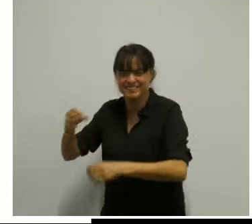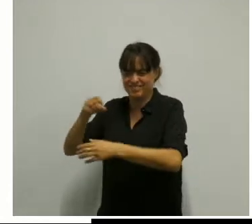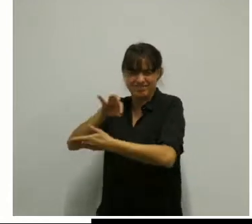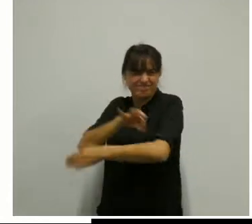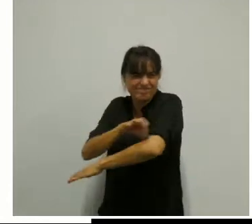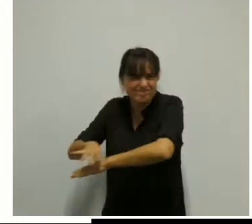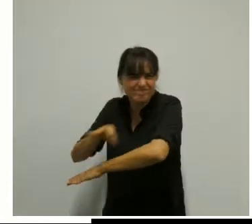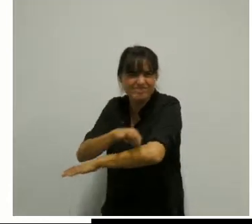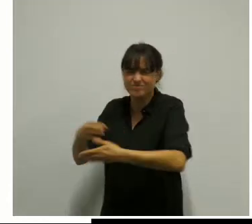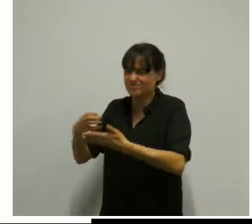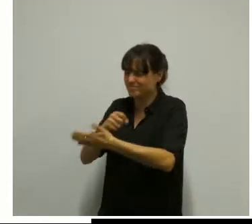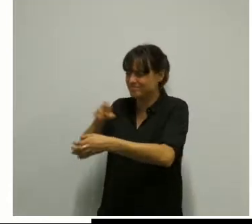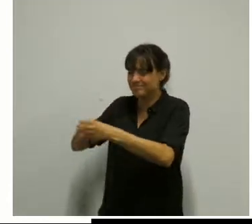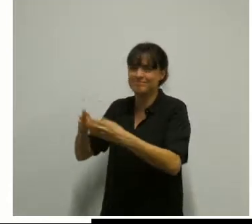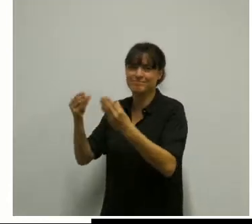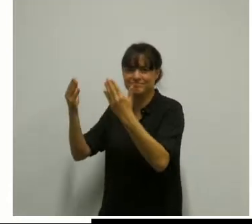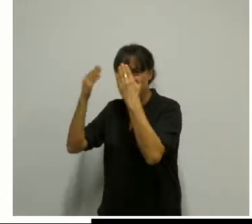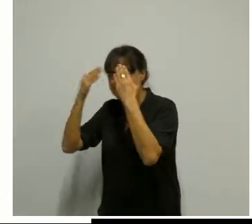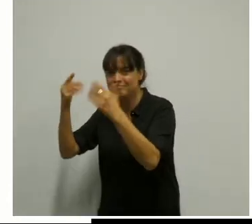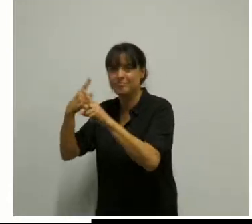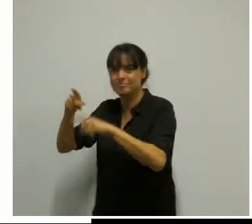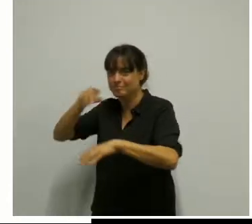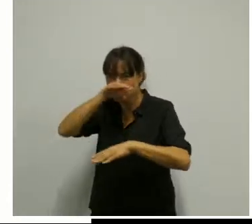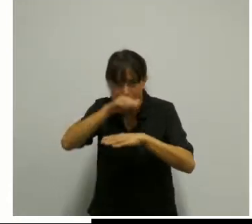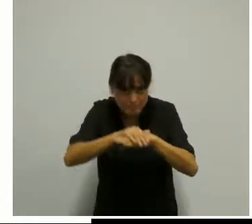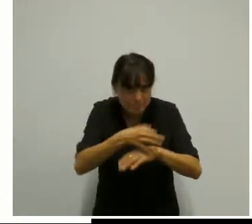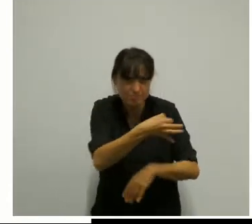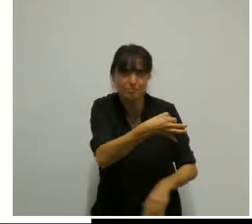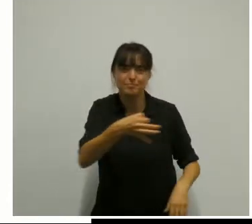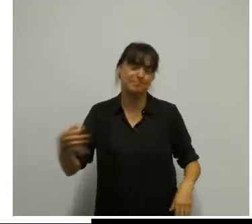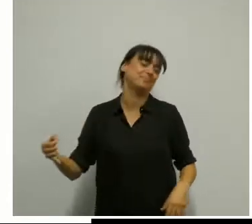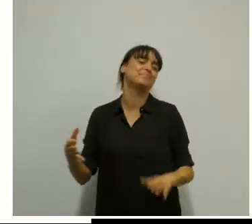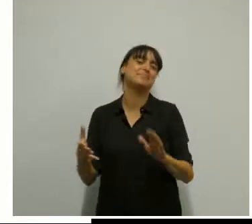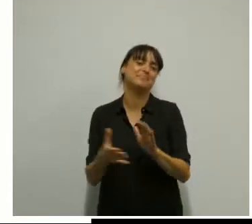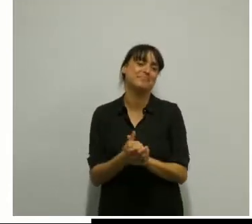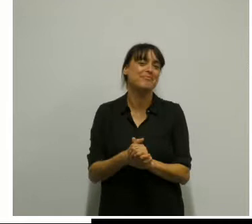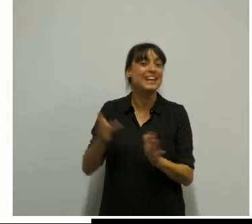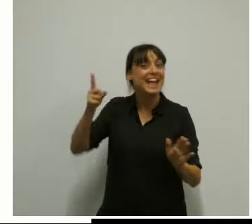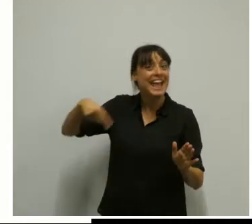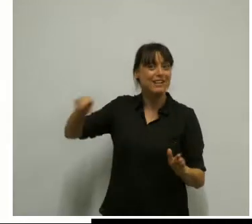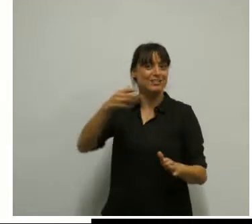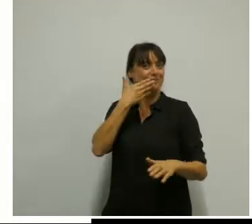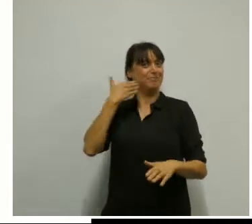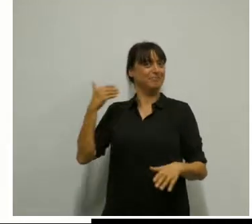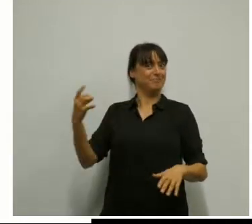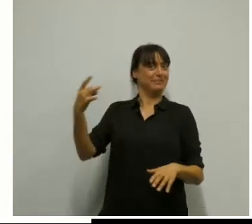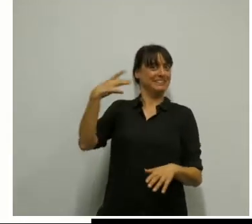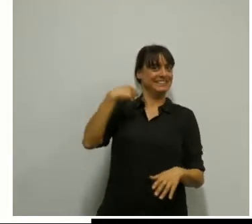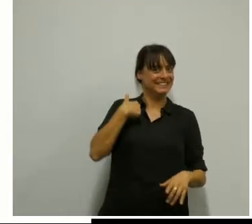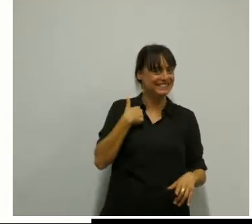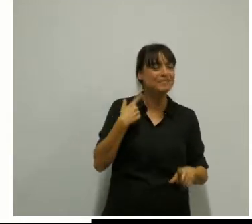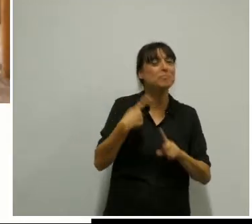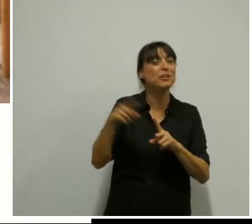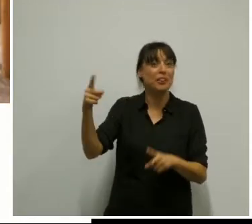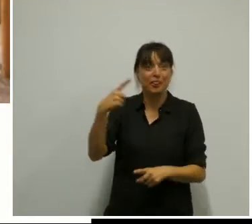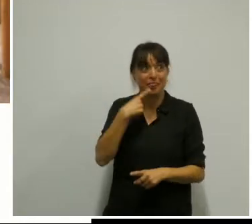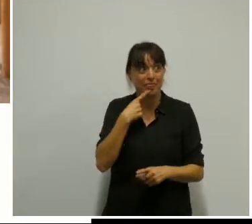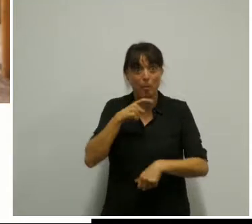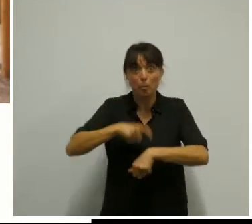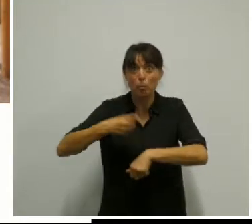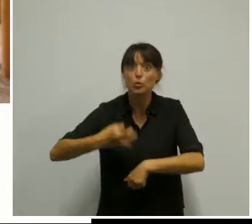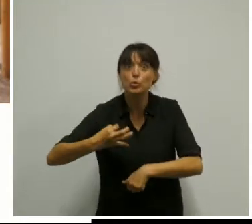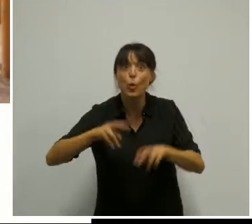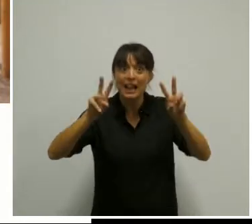tota la gent que va participar perquè van complir com un rellotge i em sembla que bueno, ells estaven quasi més orgullosos que nosaltres perquè poques vegades s'aconsegueix